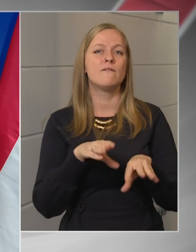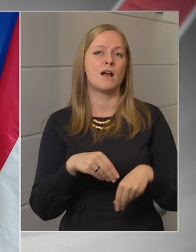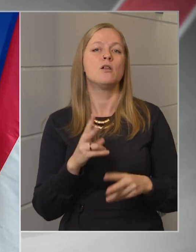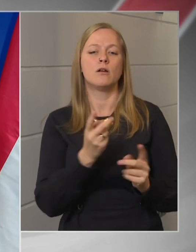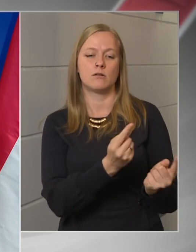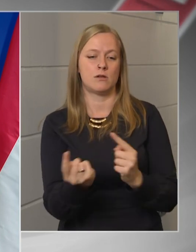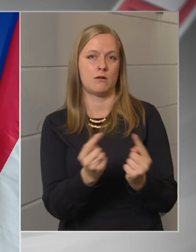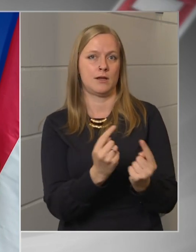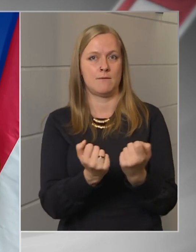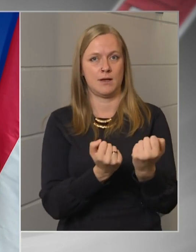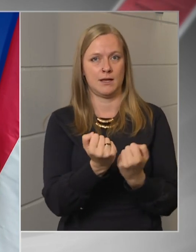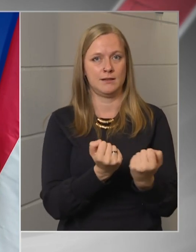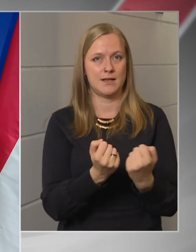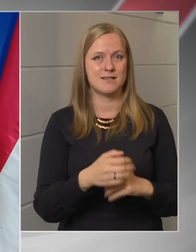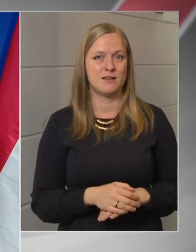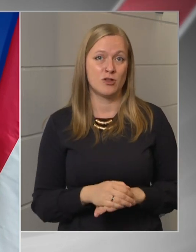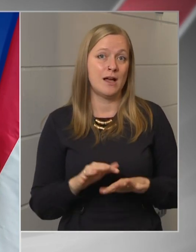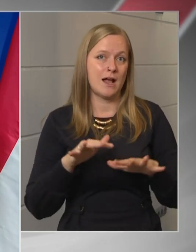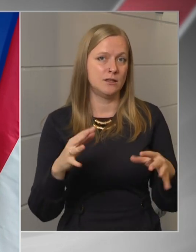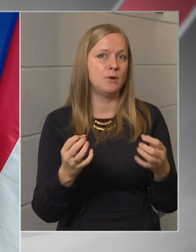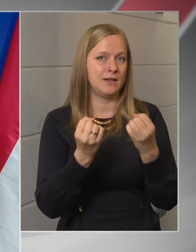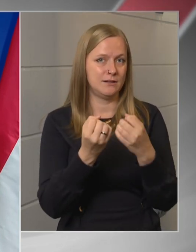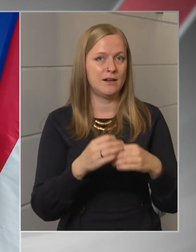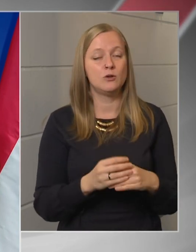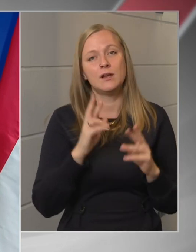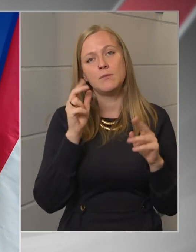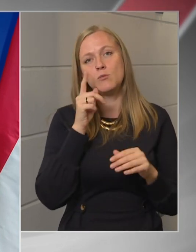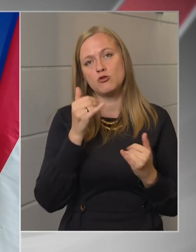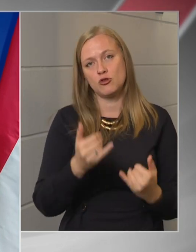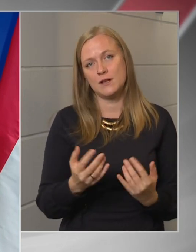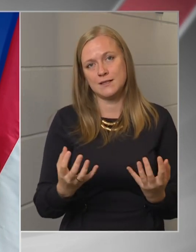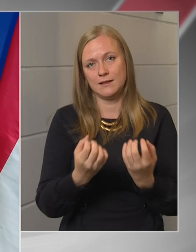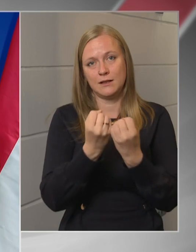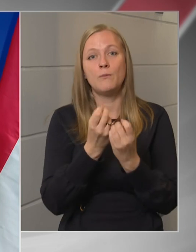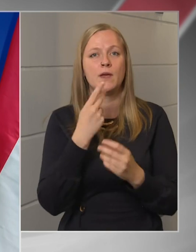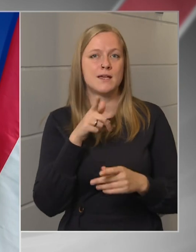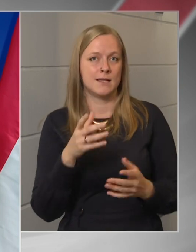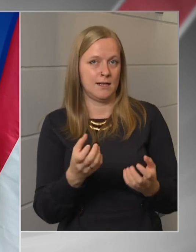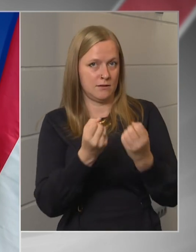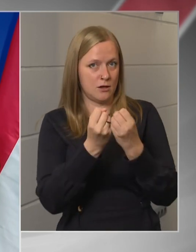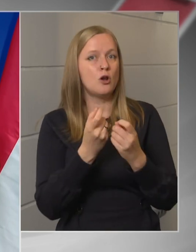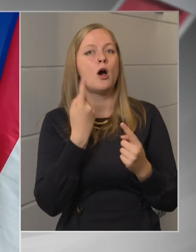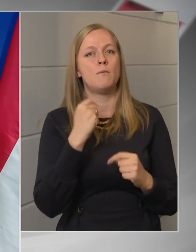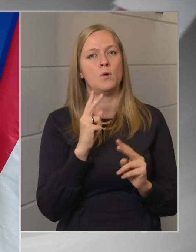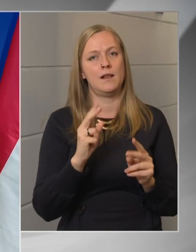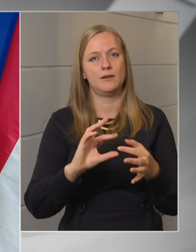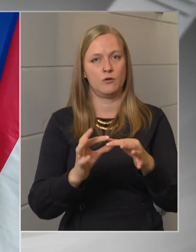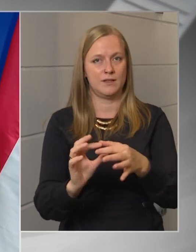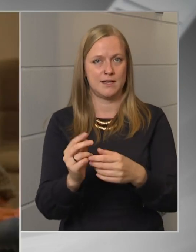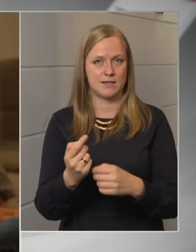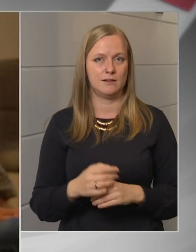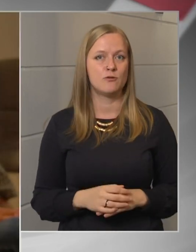megegyezésre jutni. Ez a megegyezés általában létre is szokott jönni, reméljük most is létrejön. Ha ez létrejön, akkor abból lehet majd következtéseket levonni.